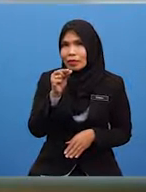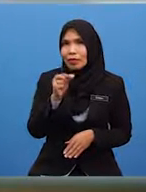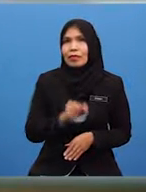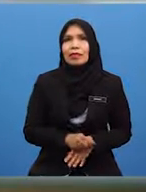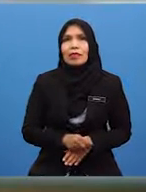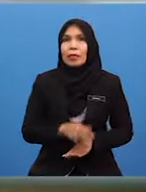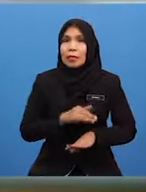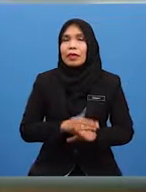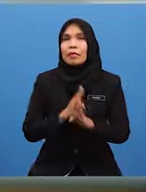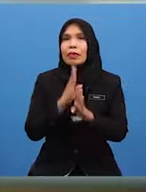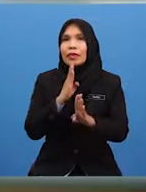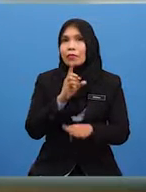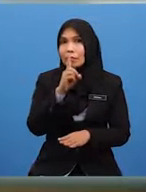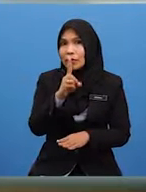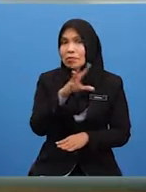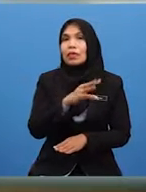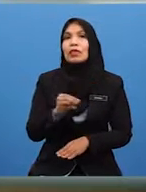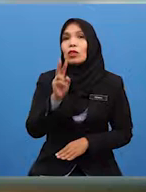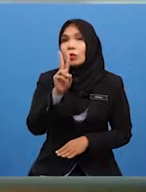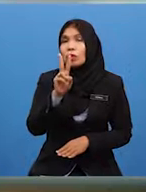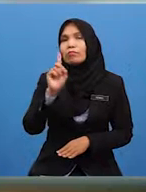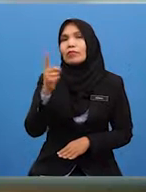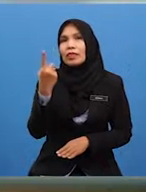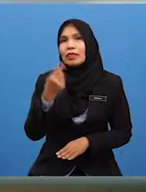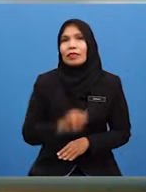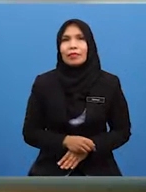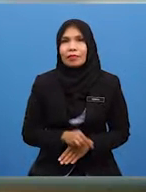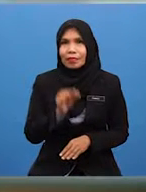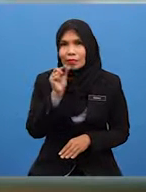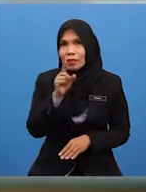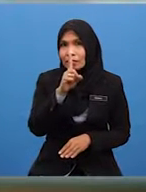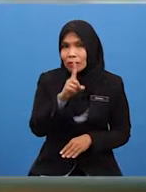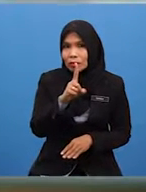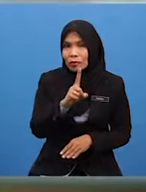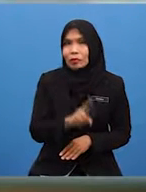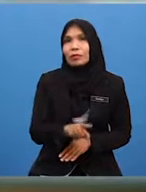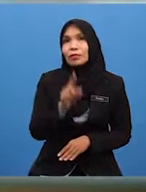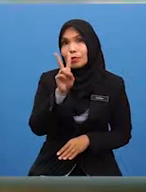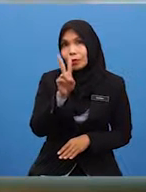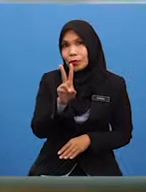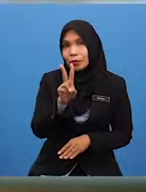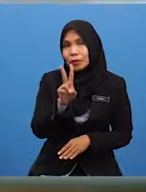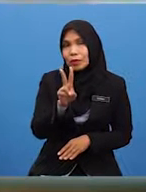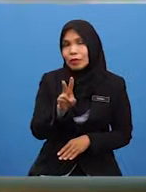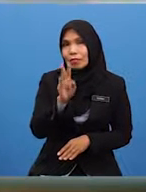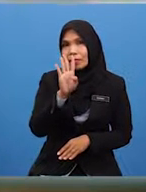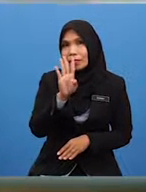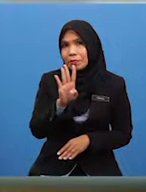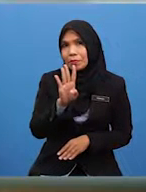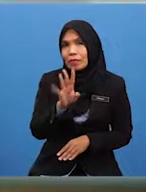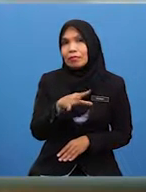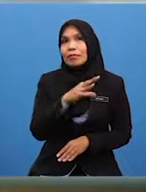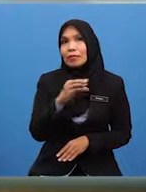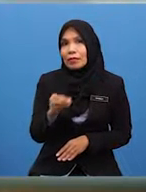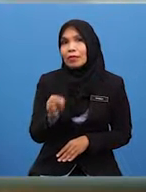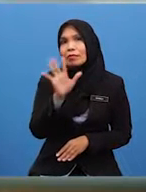kedua sahaja, iaitu titik 1, 2, 4